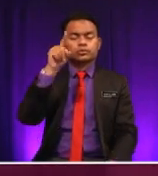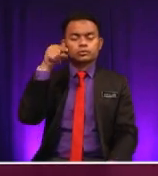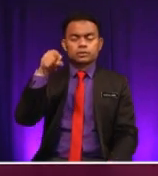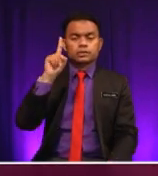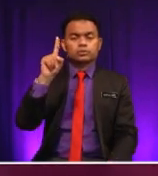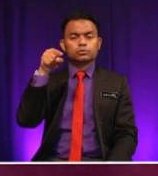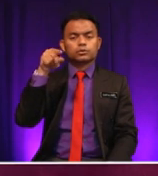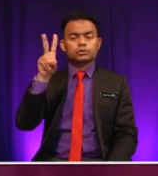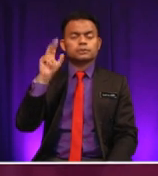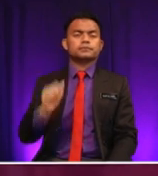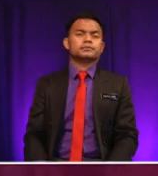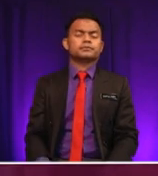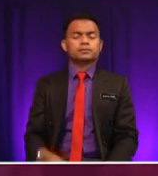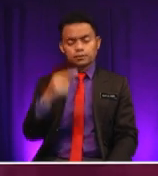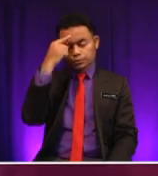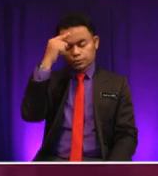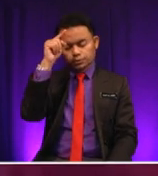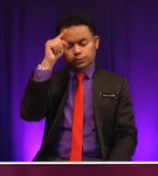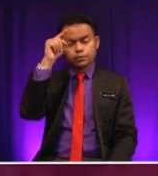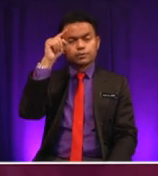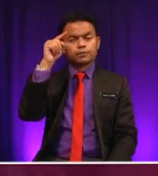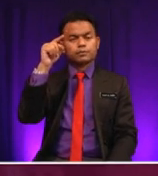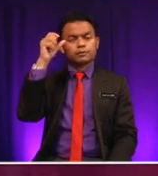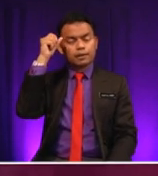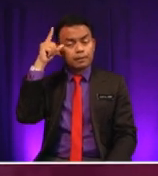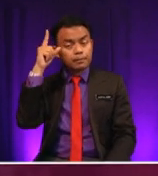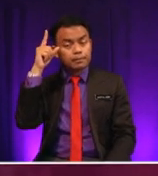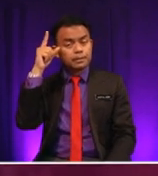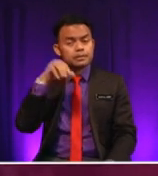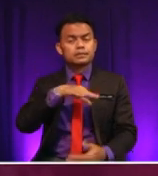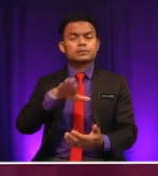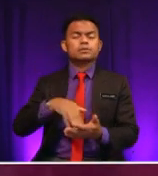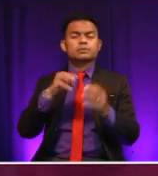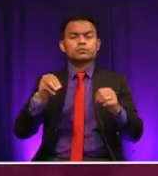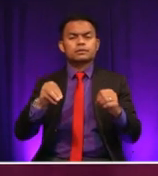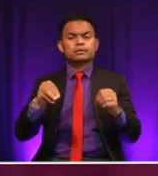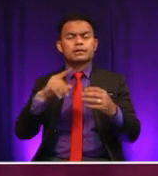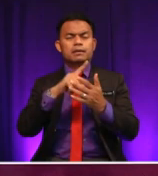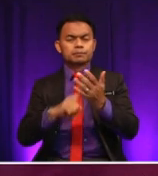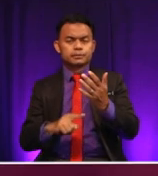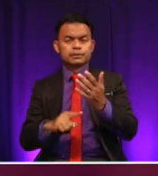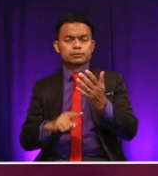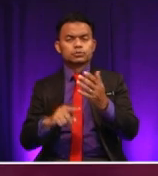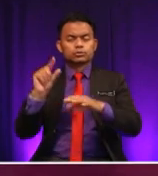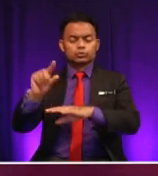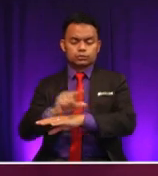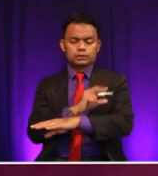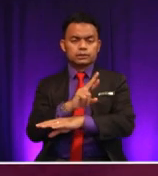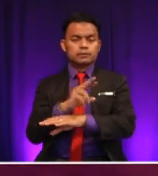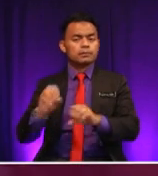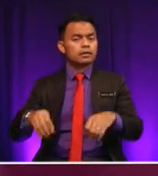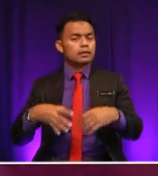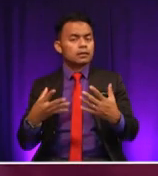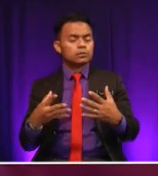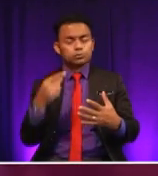untuk pemahaman pelajar-pelajar murid-murid tentang ciri-ciri gurindam kayak bagaimana kita membesekan antara setiap